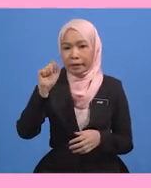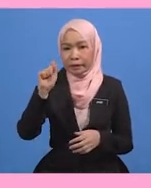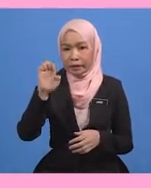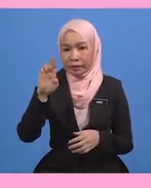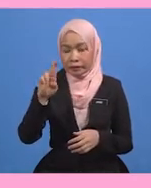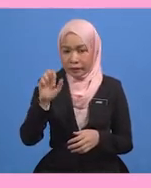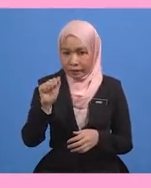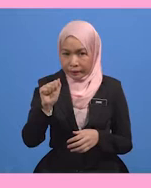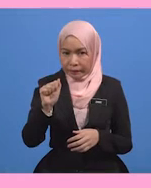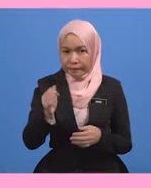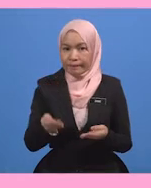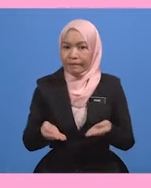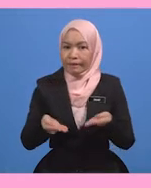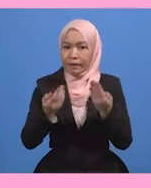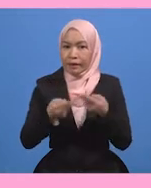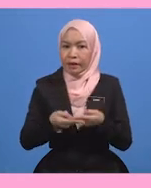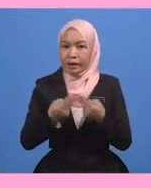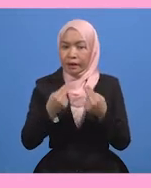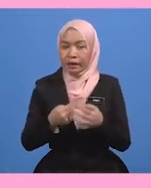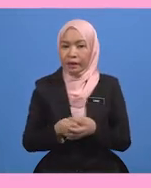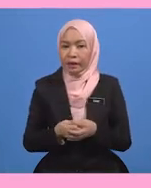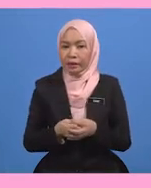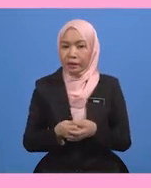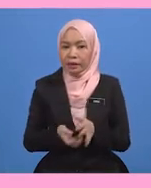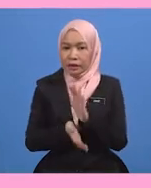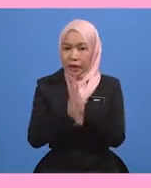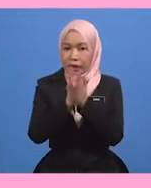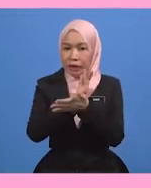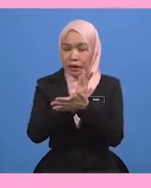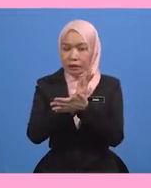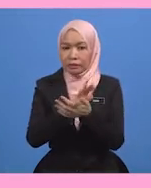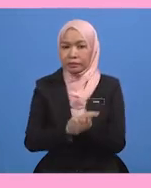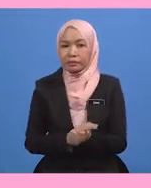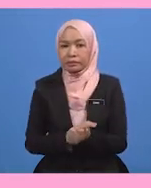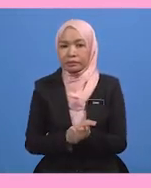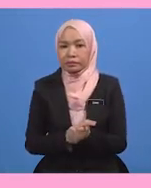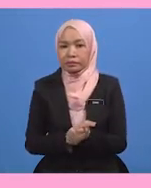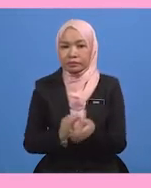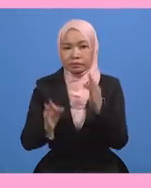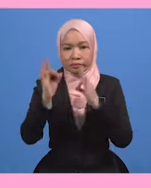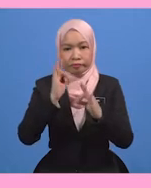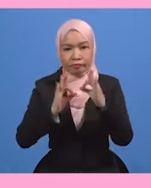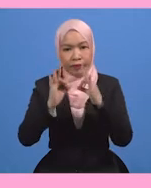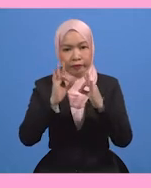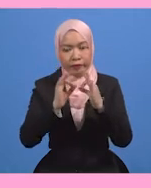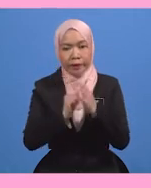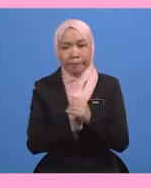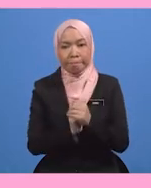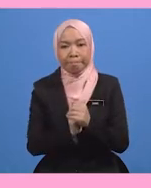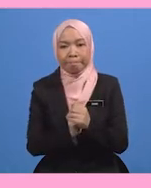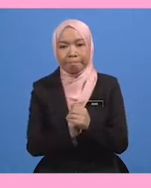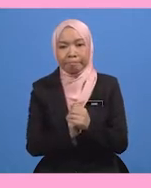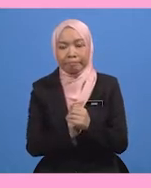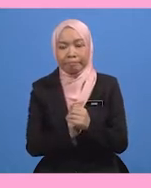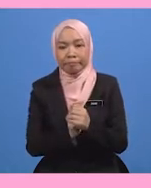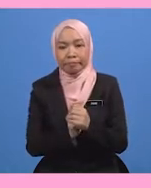inspirasi Islamik ini diangkat menjadi filem. Antaranya ialah Tenggelamnya Kapal Van de Wijk,